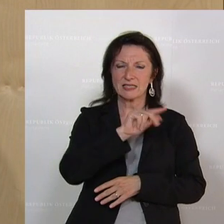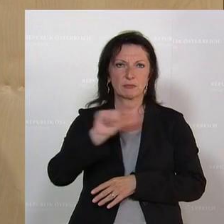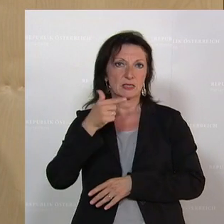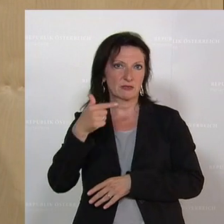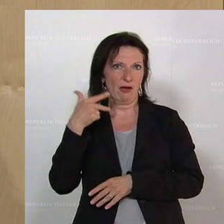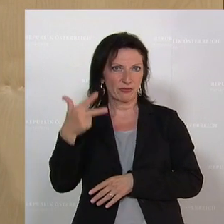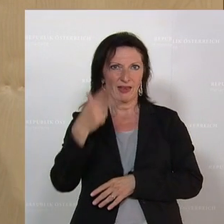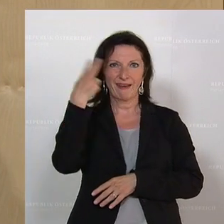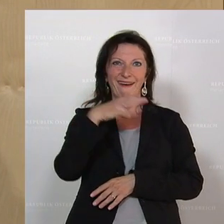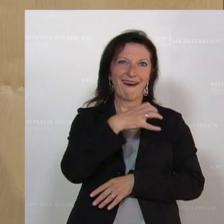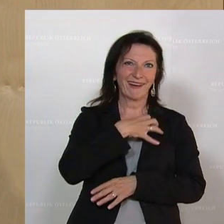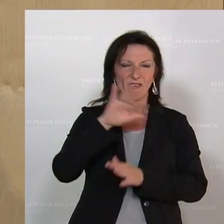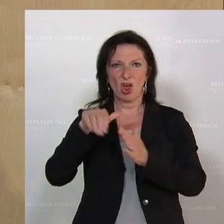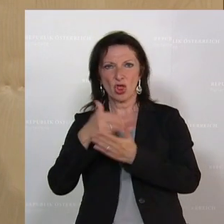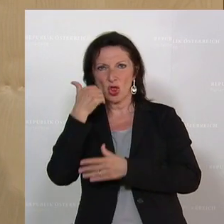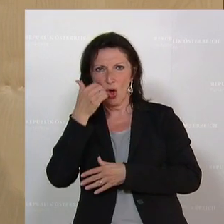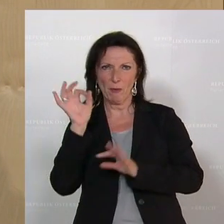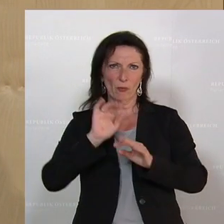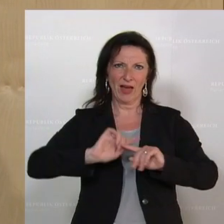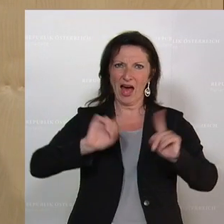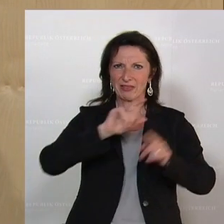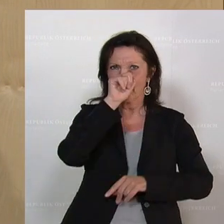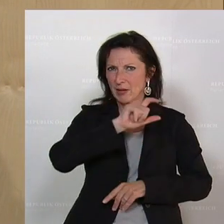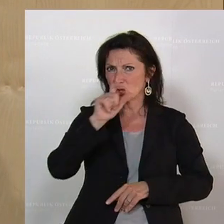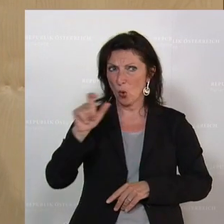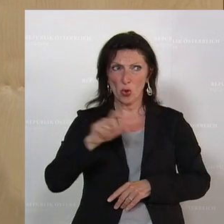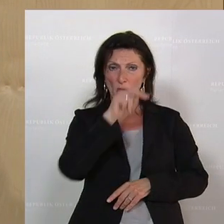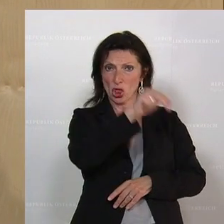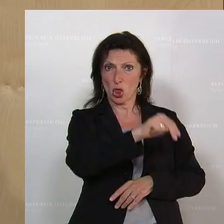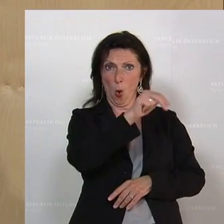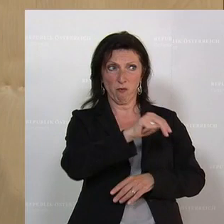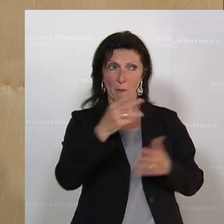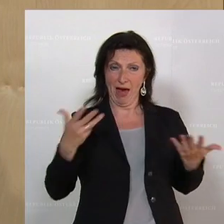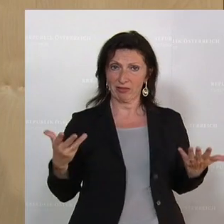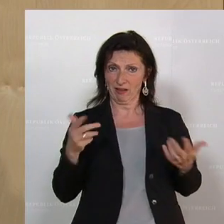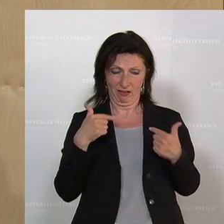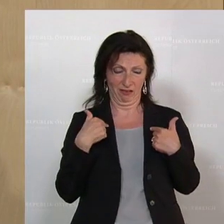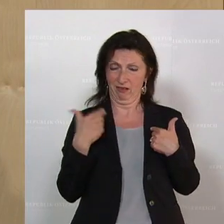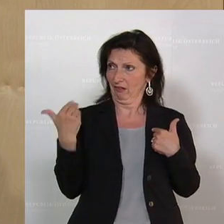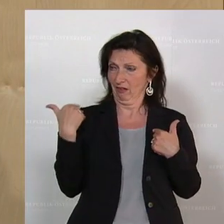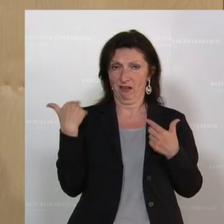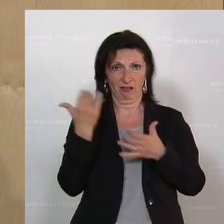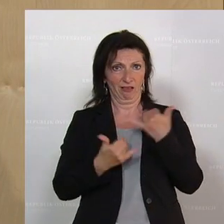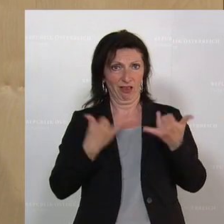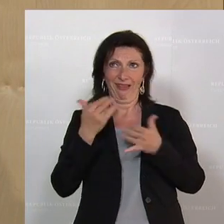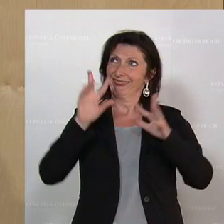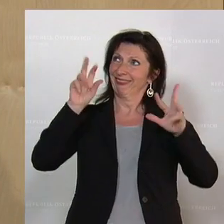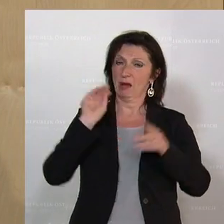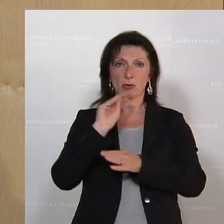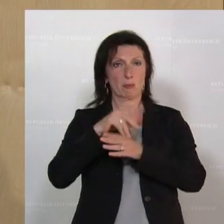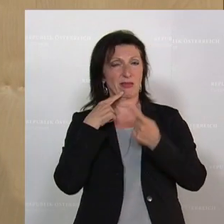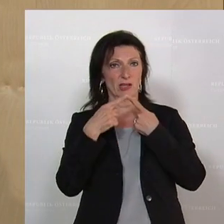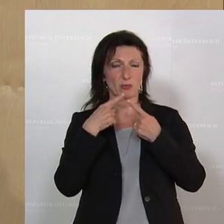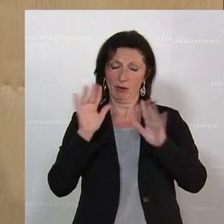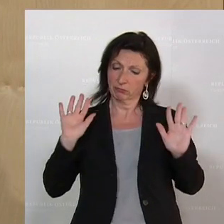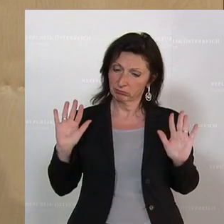Herrn Graf noch mit Herrn Neumann noch mit sonst irgendjemandem, den ich in der Novomatic zuordnen würde, in den letzten Jahren über Spenden gesprochen. Ich